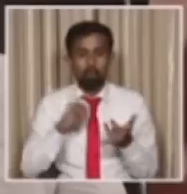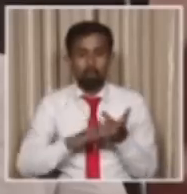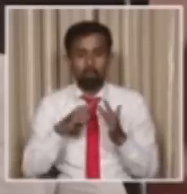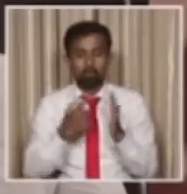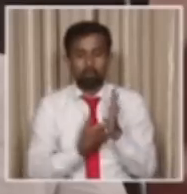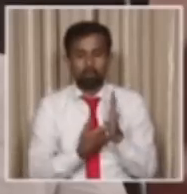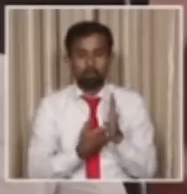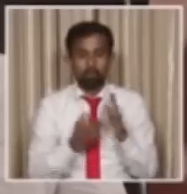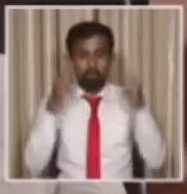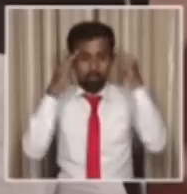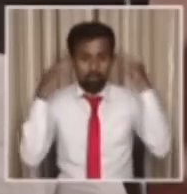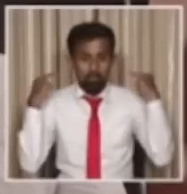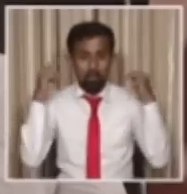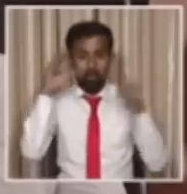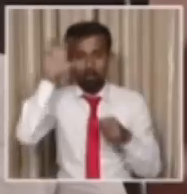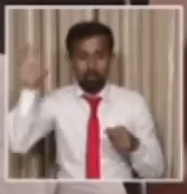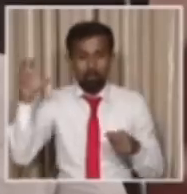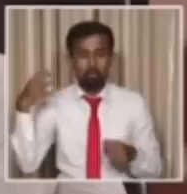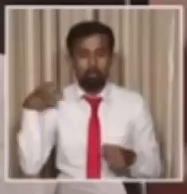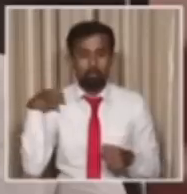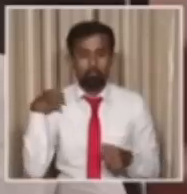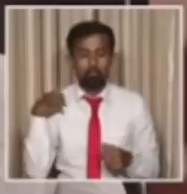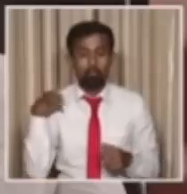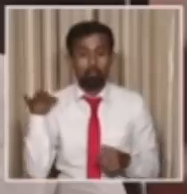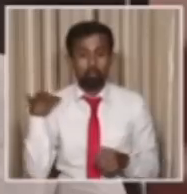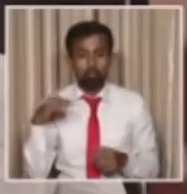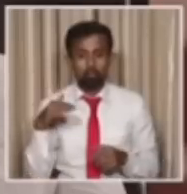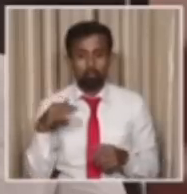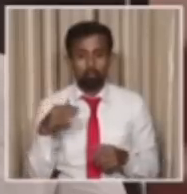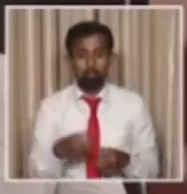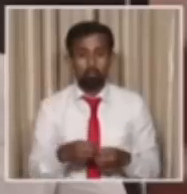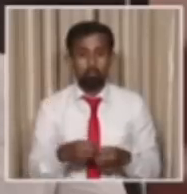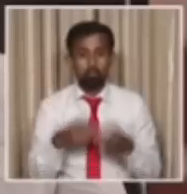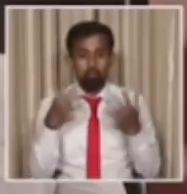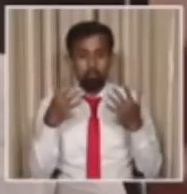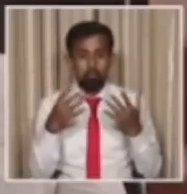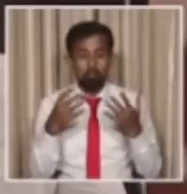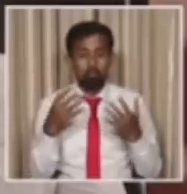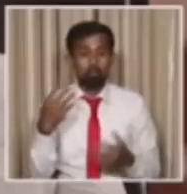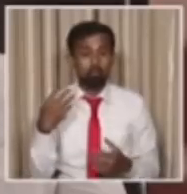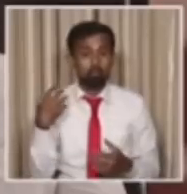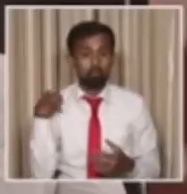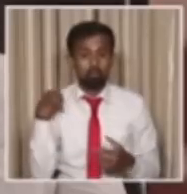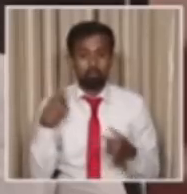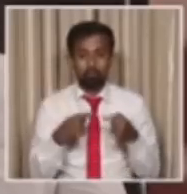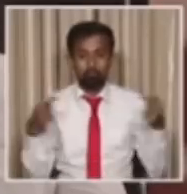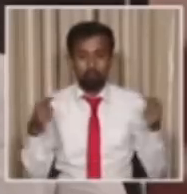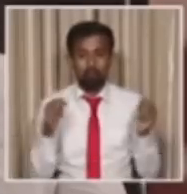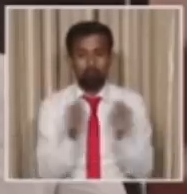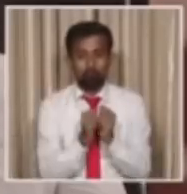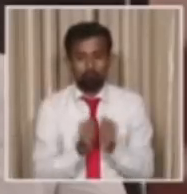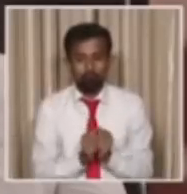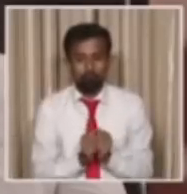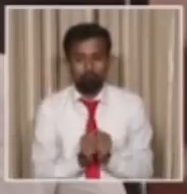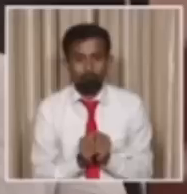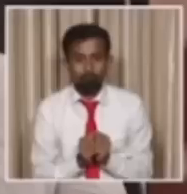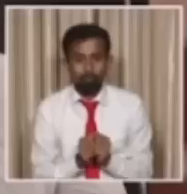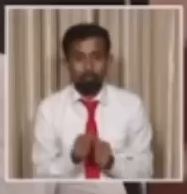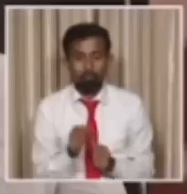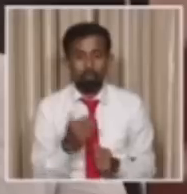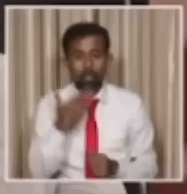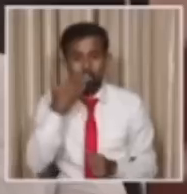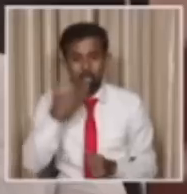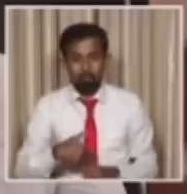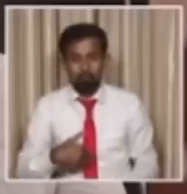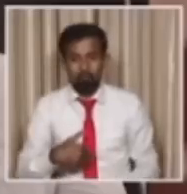මැද පෙරදිග රටවල ඉස්ලාම් සහෝදර සහෝදරියන් බෝම්බ ප්‍රහාර එල්ල කර ඉස්ලාමයට විරුද්ධව කටයුතු කරන ඔවුන්